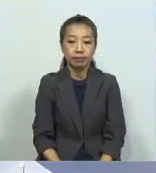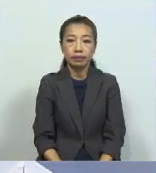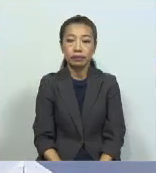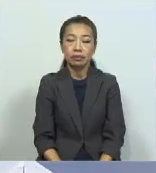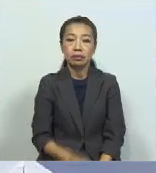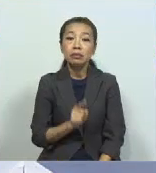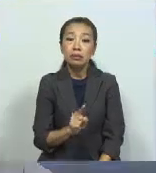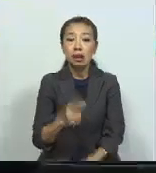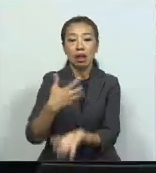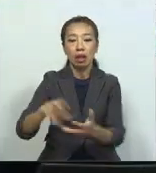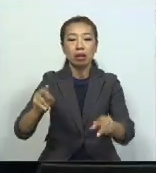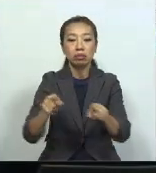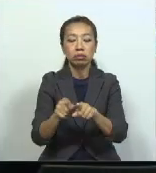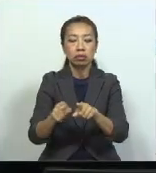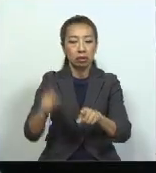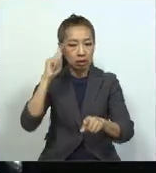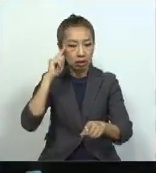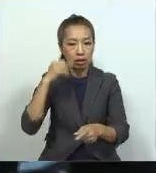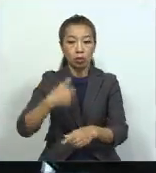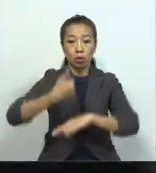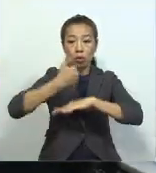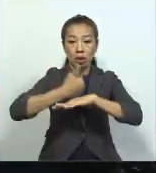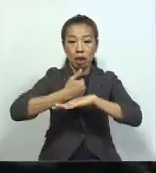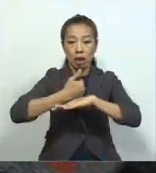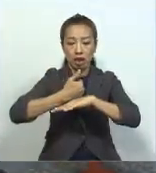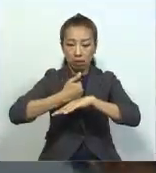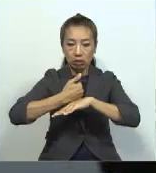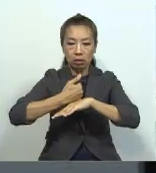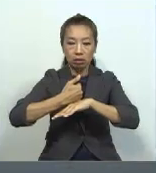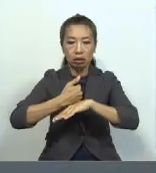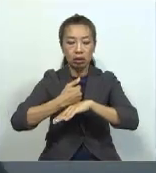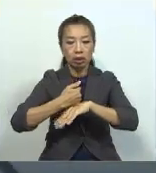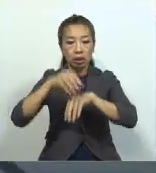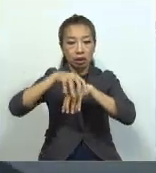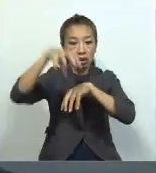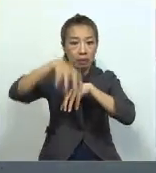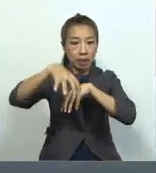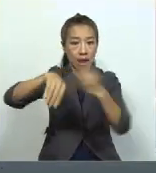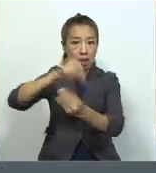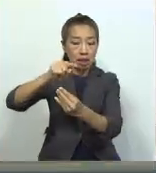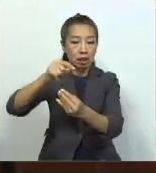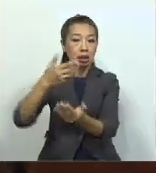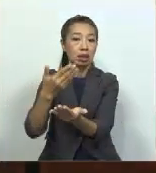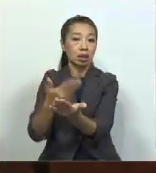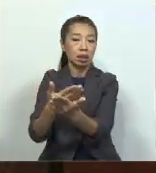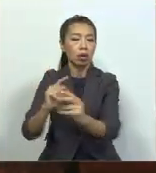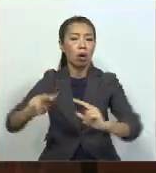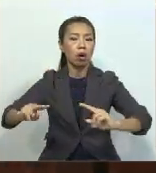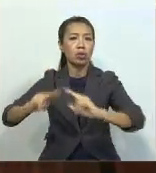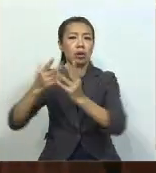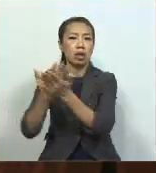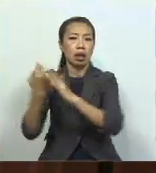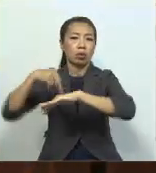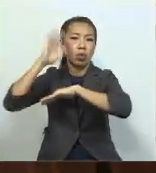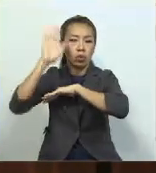ื่องนี้เปิดเผยจากนายลวรนแสงสนิทผู้อำนวยการสำนักงานเศรษฐกิจการคลังในฐานะโฆษกกระทรวงการคลังนะคะ